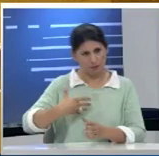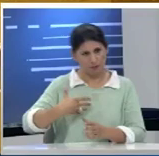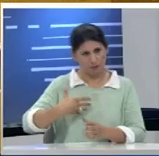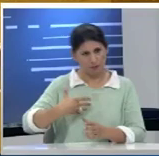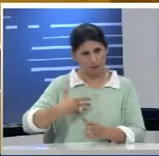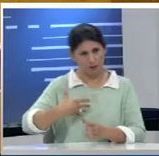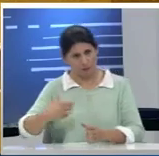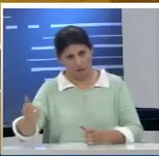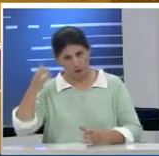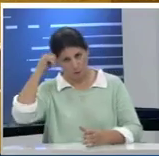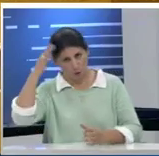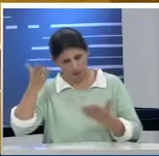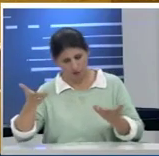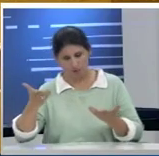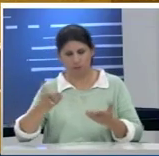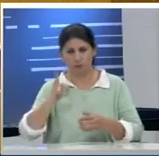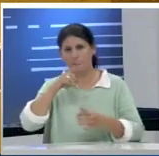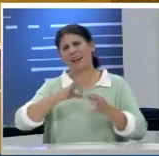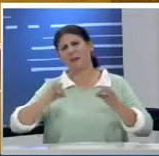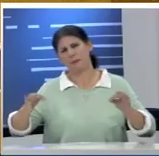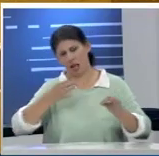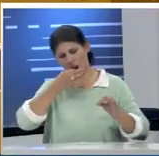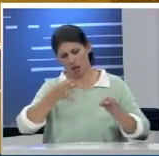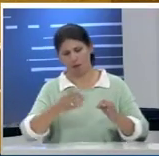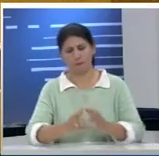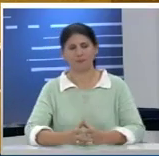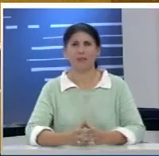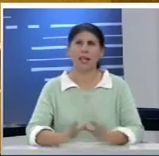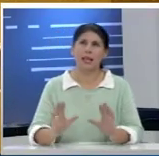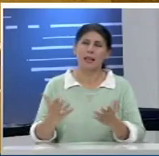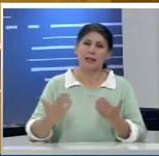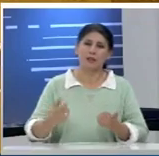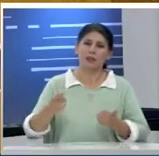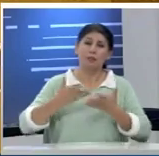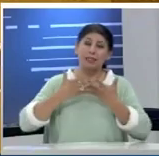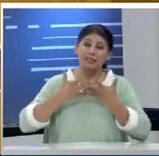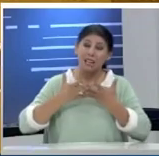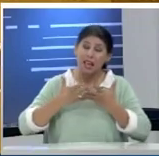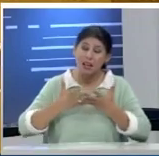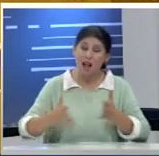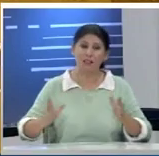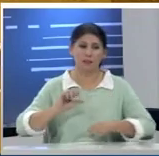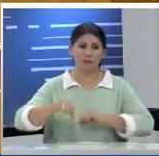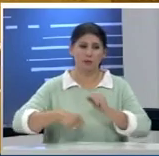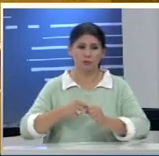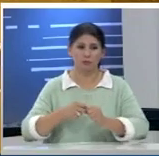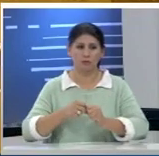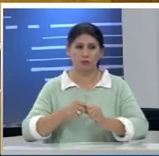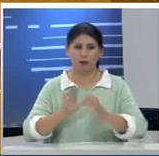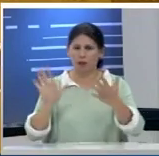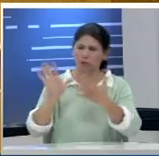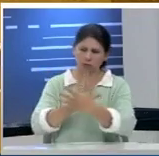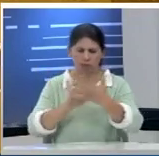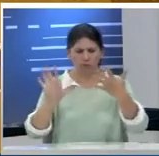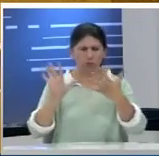πάνε να μας πάρουν και το βόδι. Είναι ότι κάνετε μια τεράστια προσπάθεια από προσανατολισμού